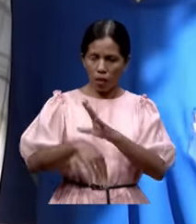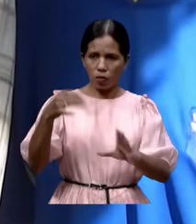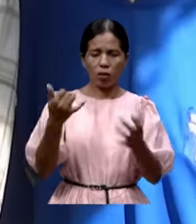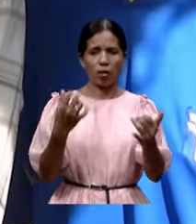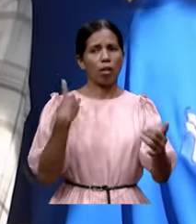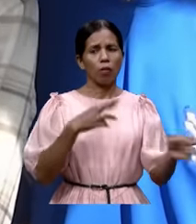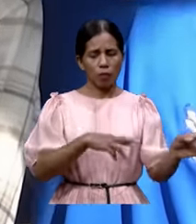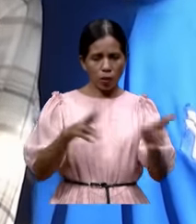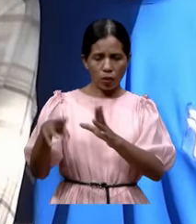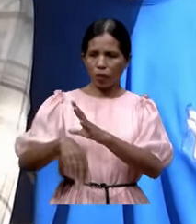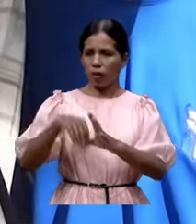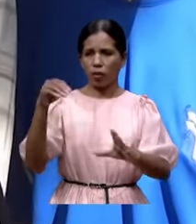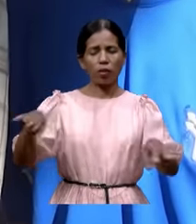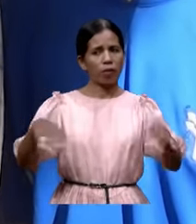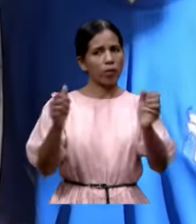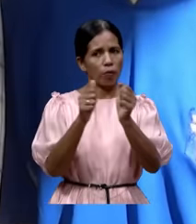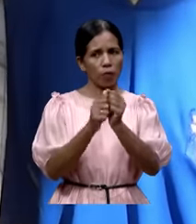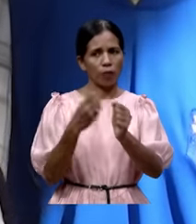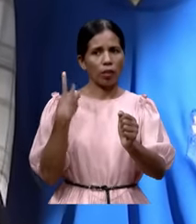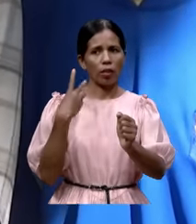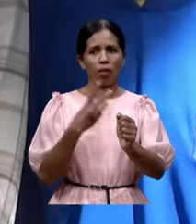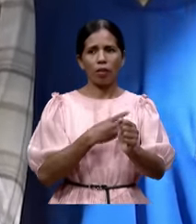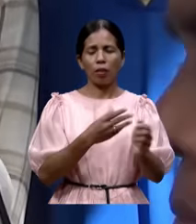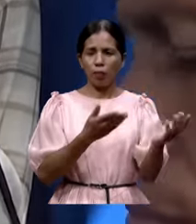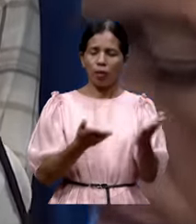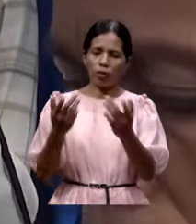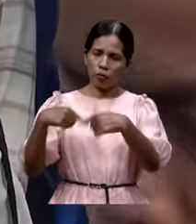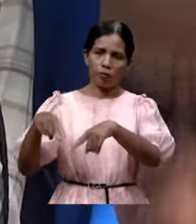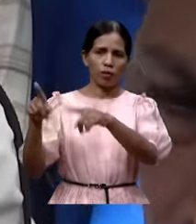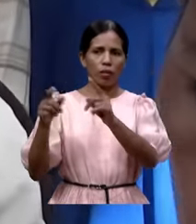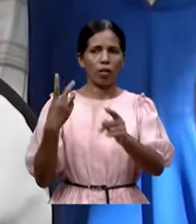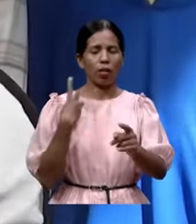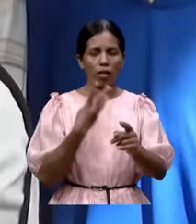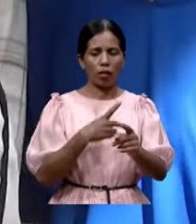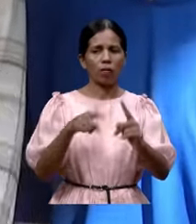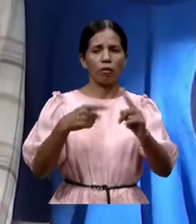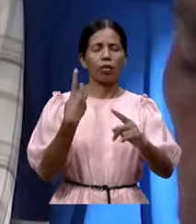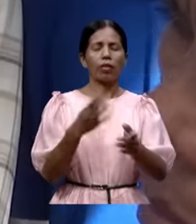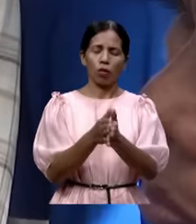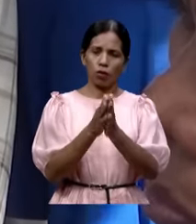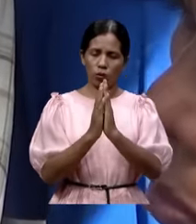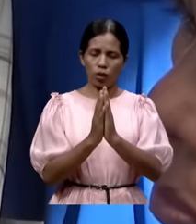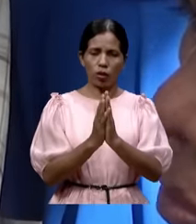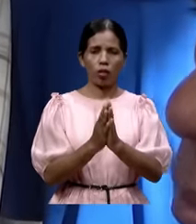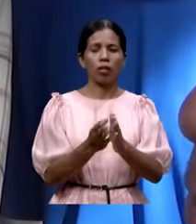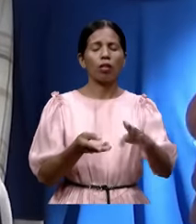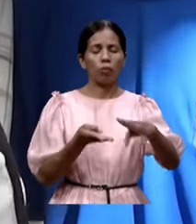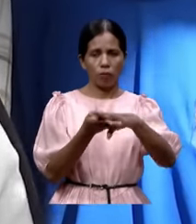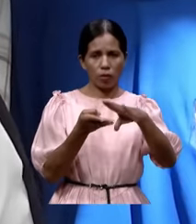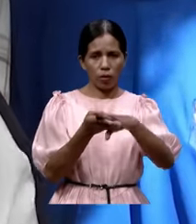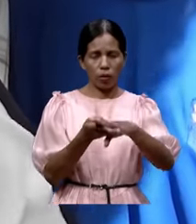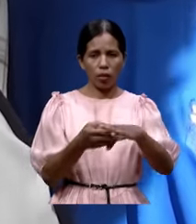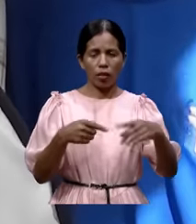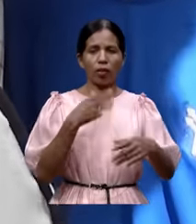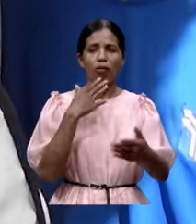pronto per saya. Kolaborasi hutan abi rekening hutan mana hiran dulu bantu. Namor dan hiran bantu yang sedap busuk rekening oke pronto lebih tertam benar pak itu.